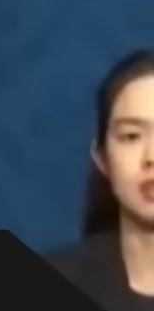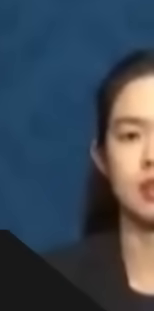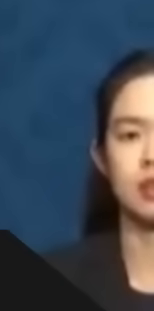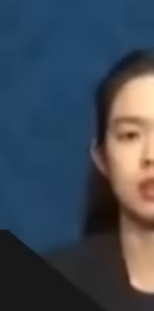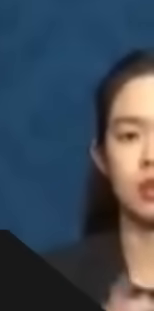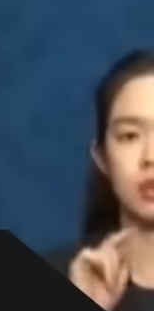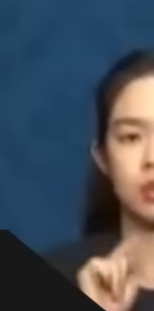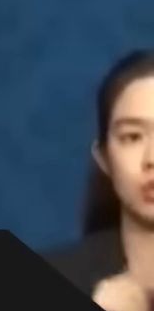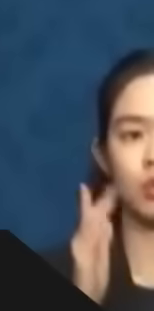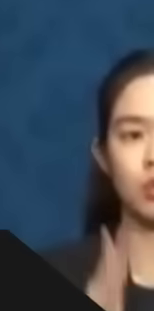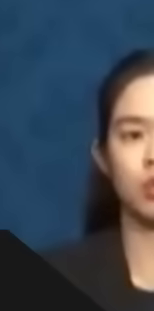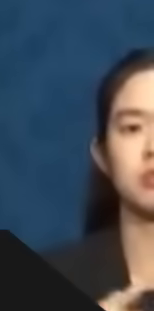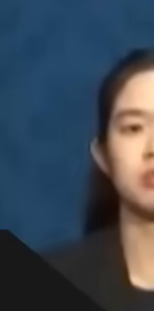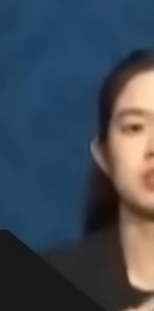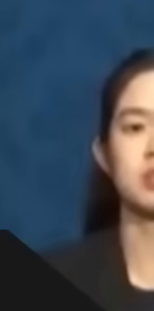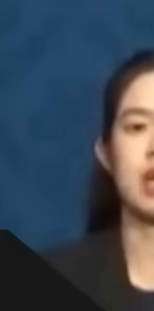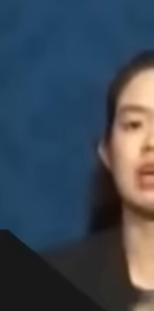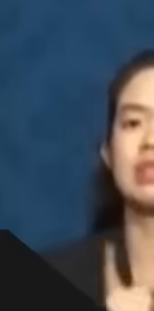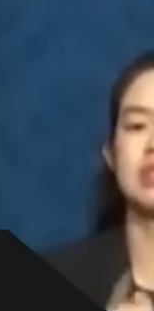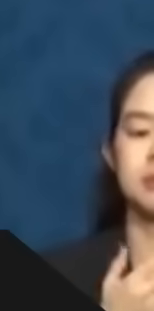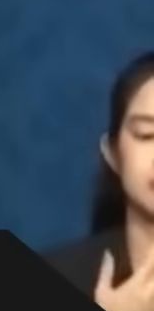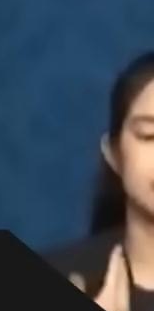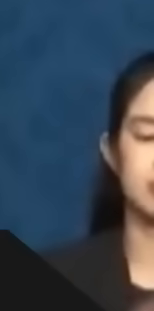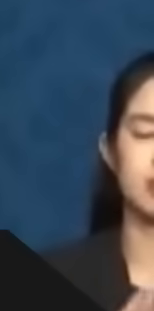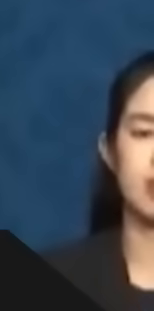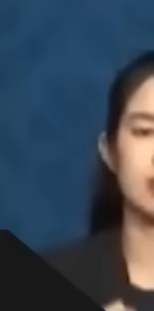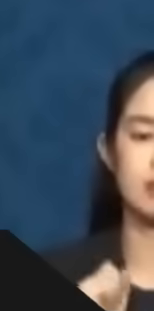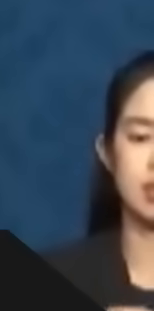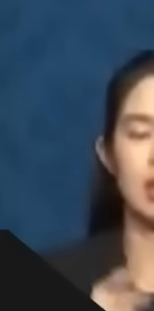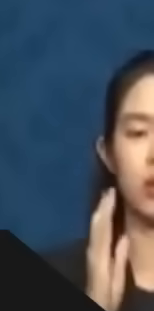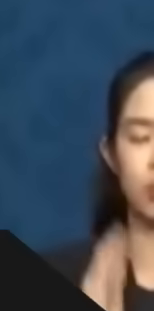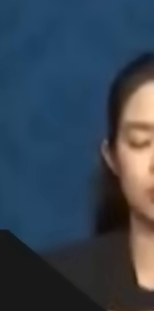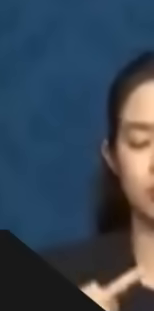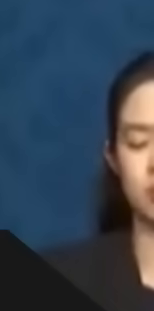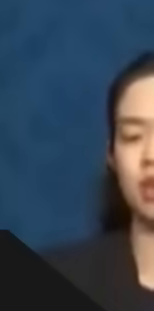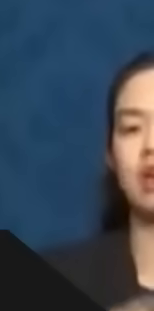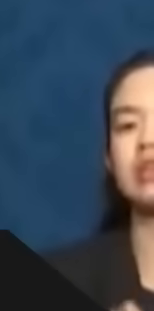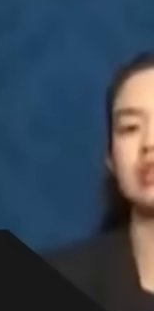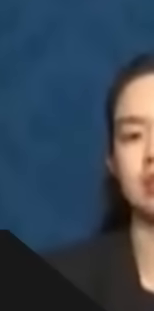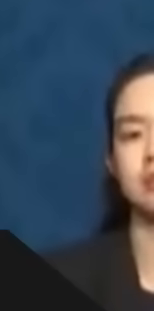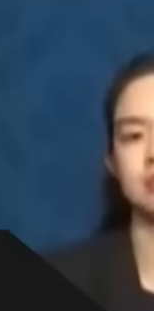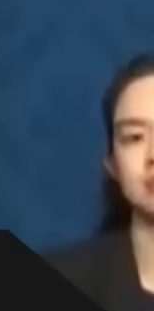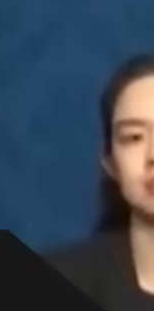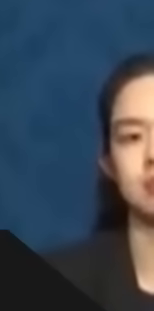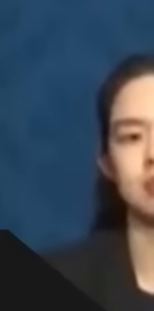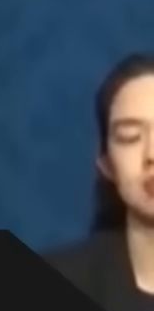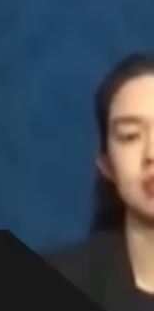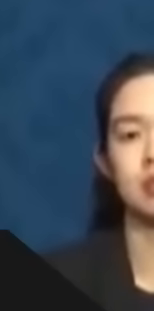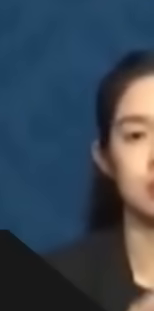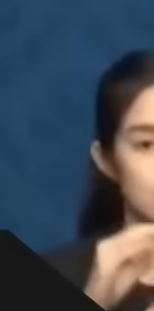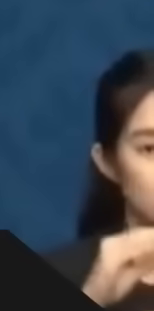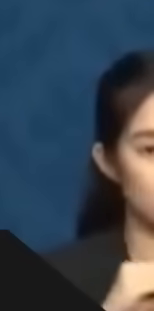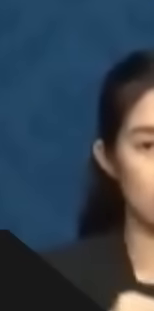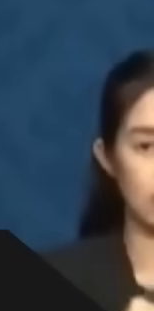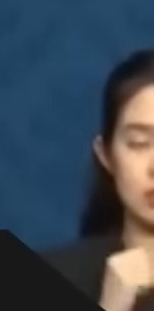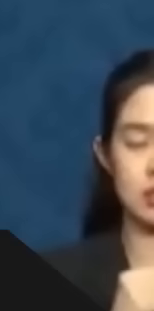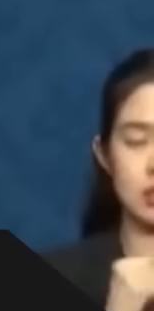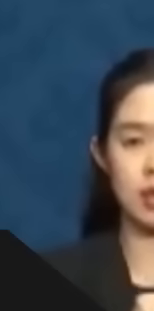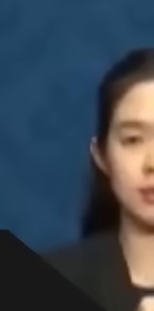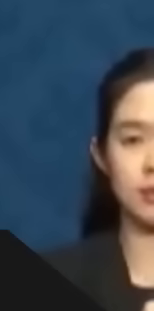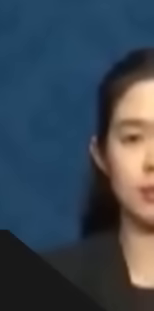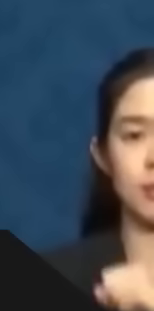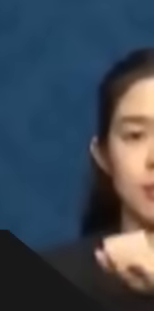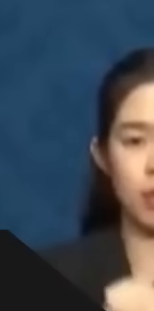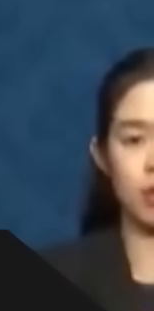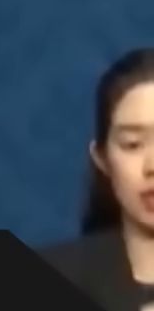ดำเนินงานให้ตรงไปตรงมาไม่ต้องมาไว้หน้ากันผมมองว่าเรื่องนี้ต้องทำงานเชิงรุกนายประเสริฐพงศ์บอกว่ากรรมธิการย้ำกับสคบ